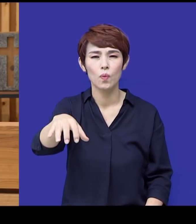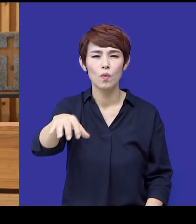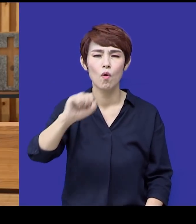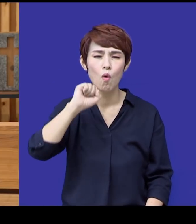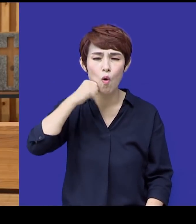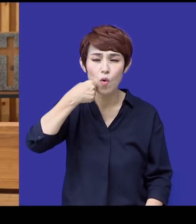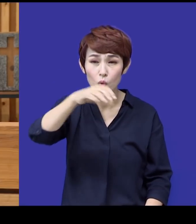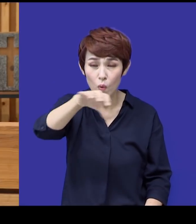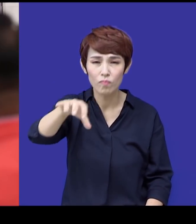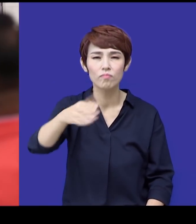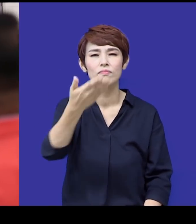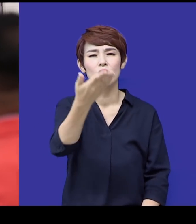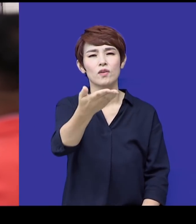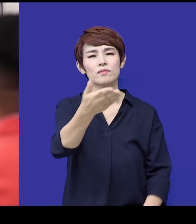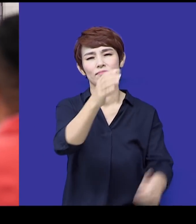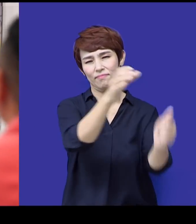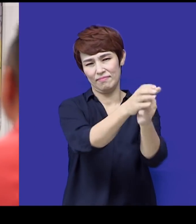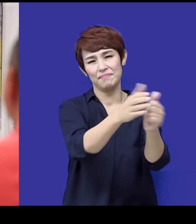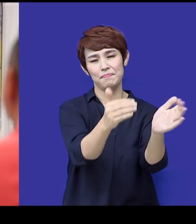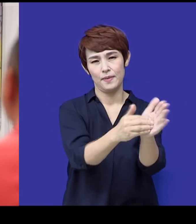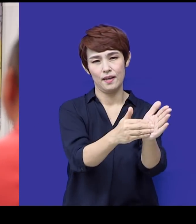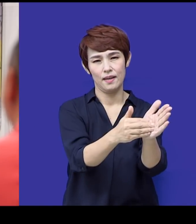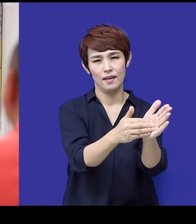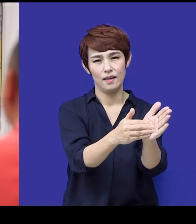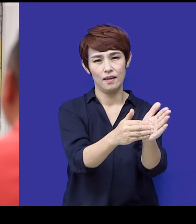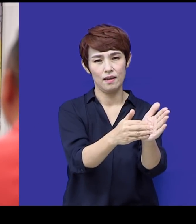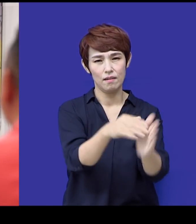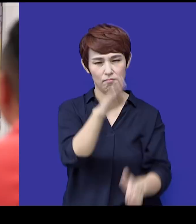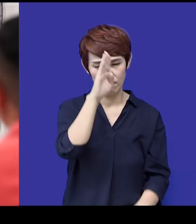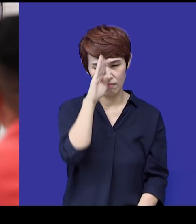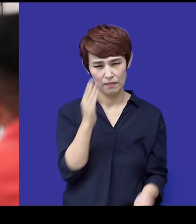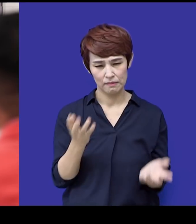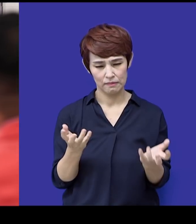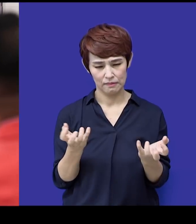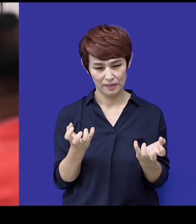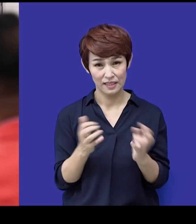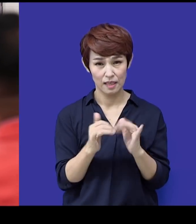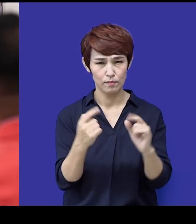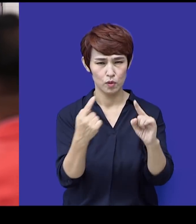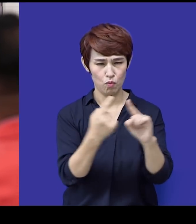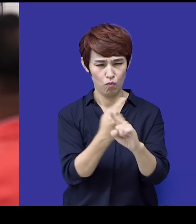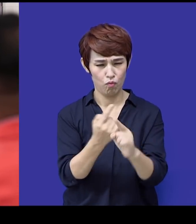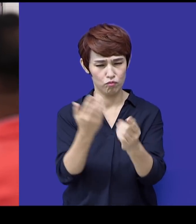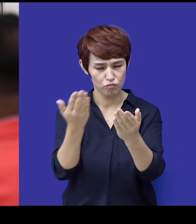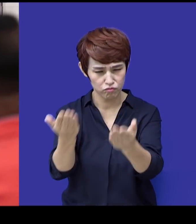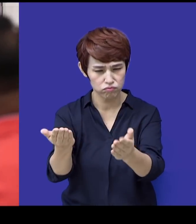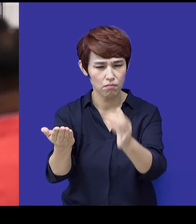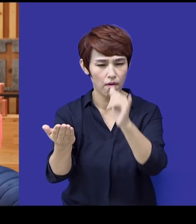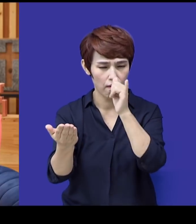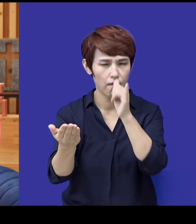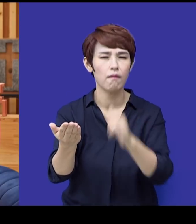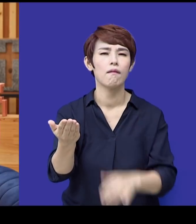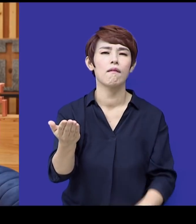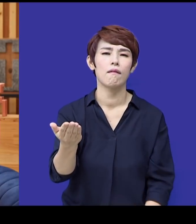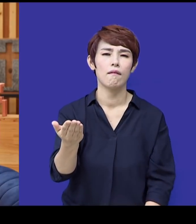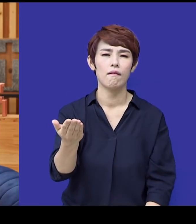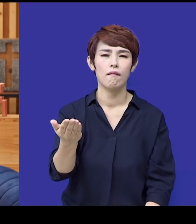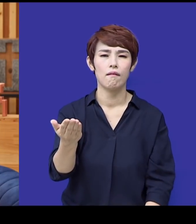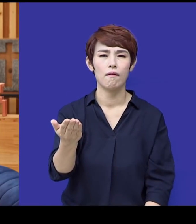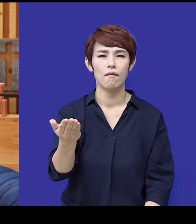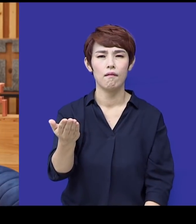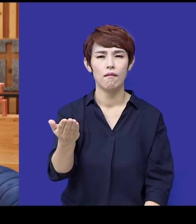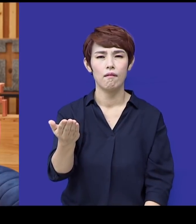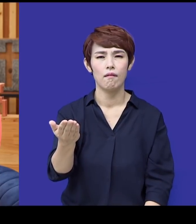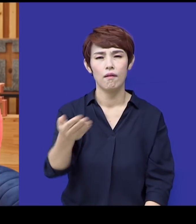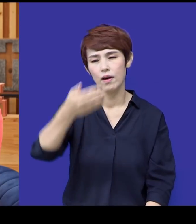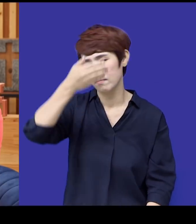하나님께 세우셔서 우리가 알지 못하는 사이에 치료하고 계셨구나, 또 우리가 알지 못하는 우리가 관심받기에 위치해서 누군가를 세우셔서